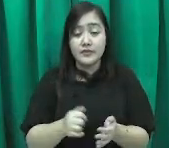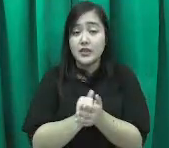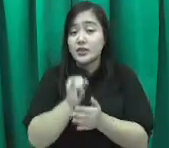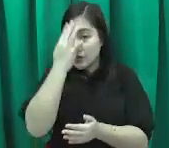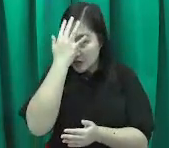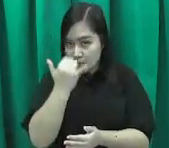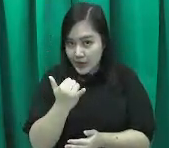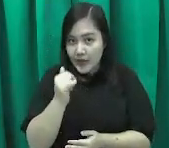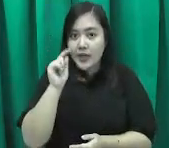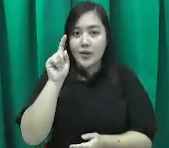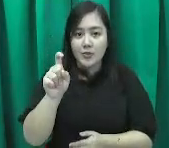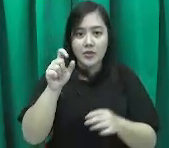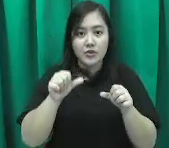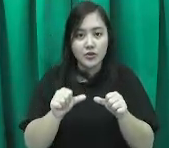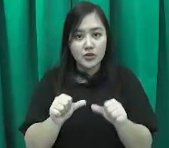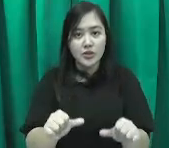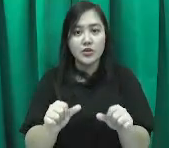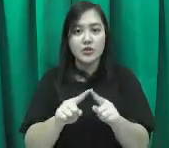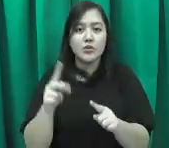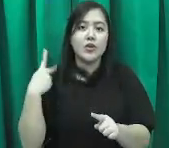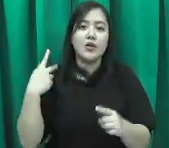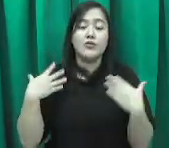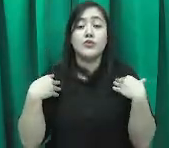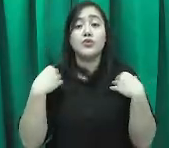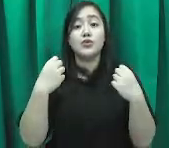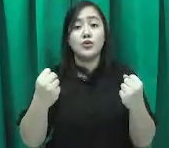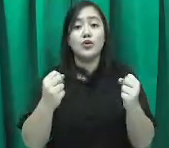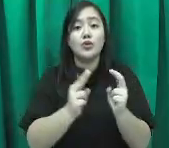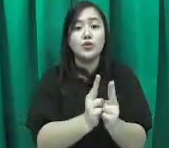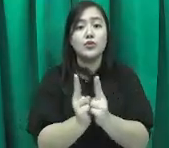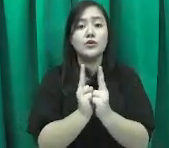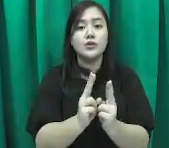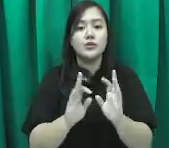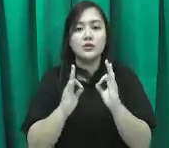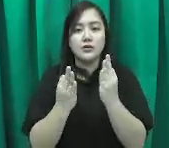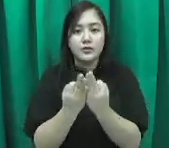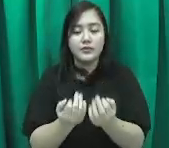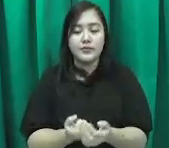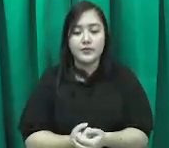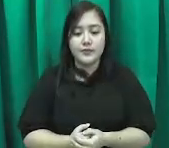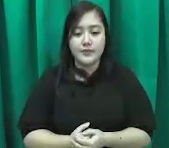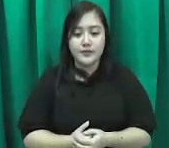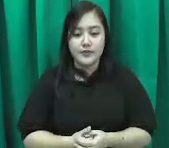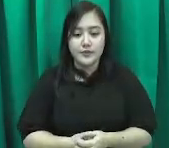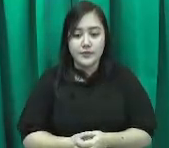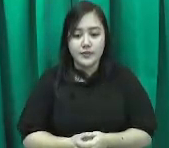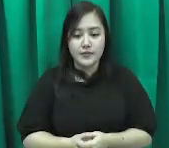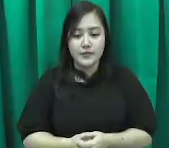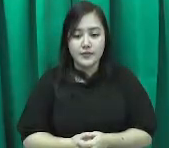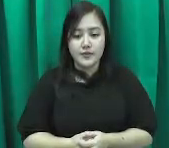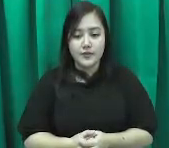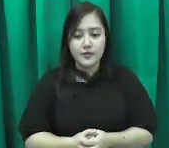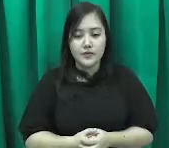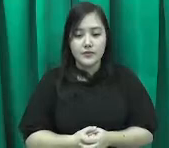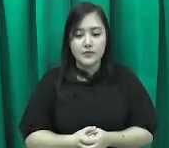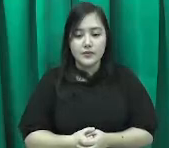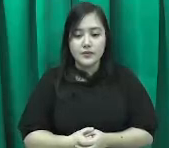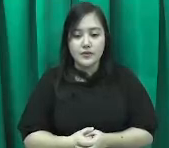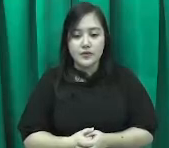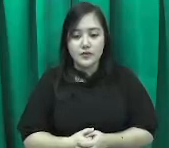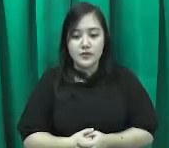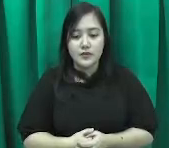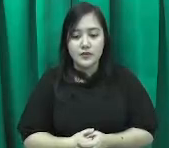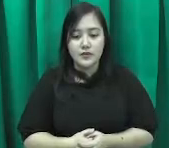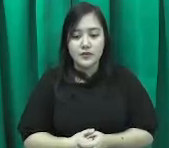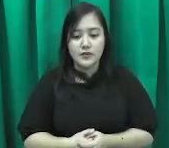objective natin na magkaroon tayo ng strong family. Okay? Yeah, that's but right, of sir. Course, katulad ng napag-usapan natin, leadership is very important. Amen. That's